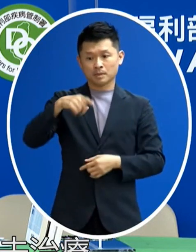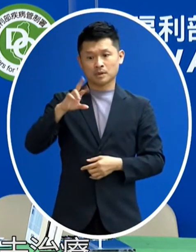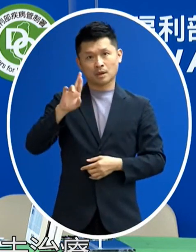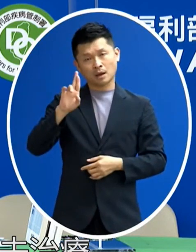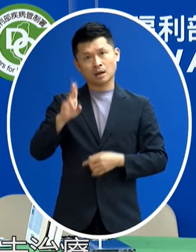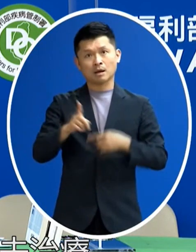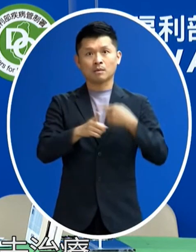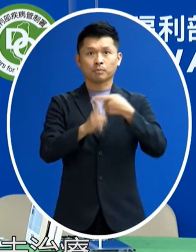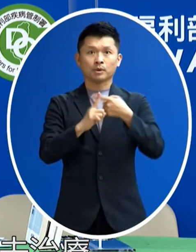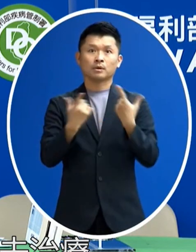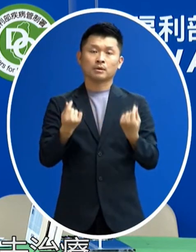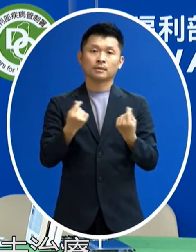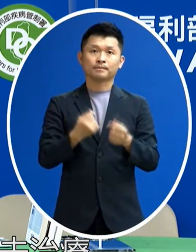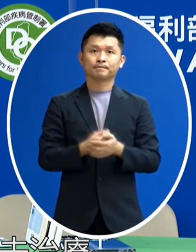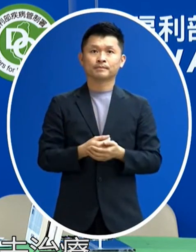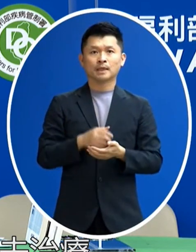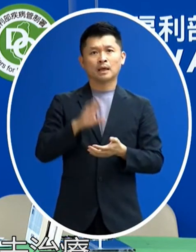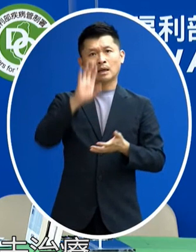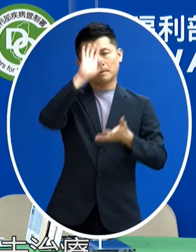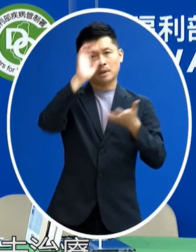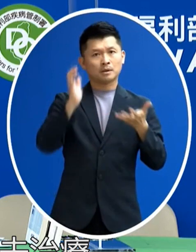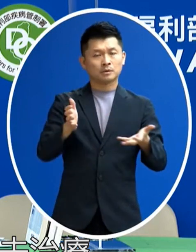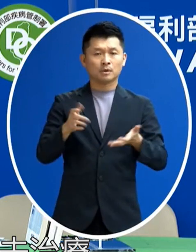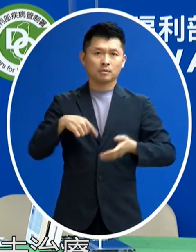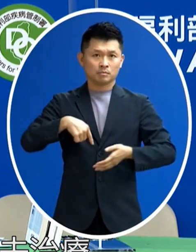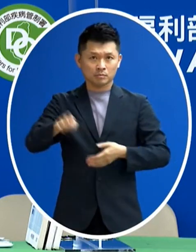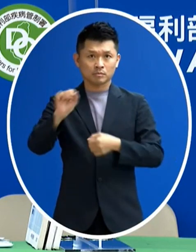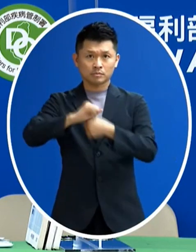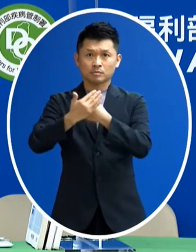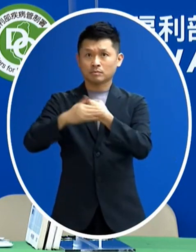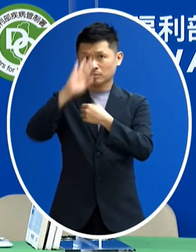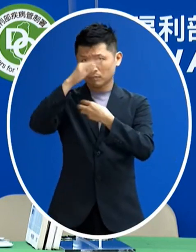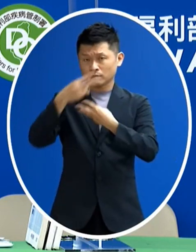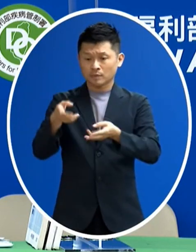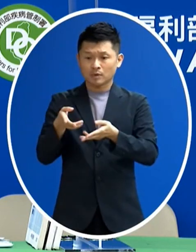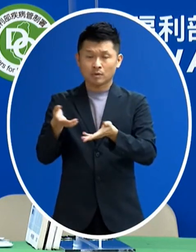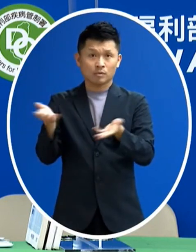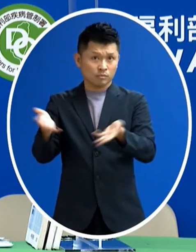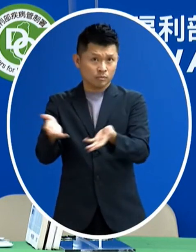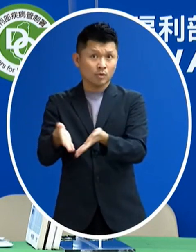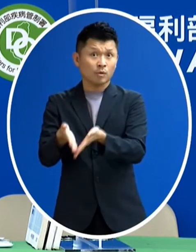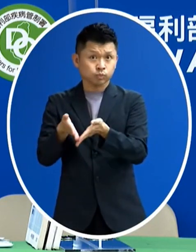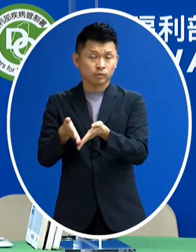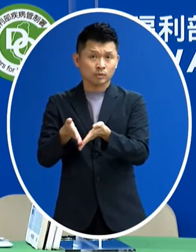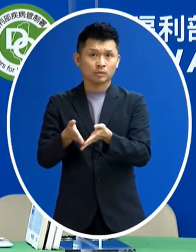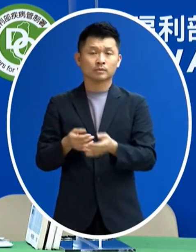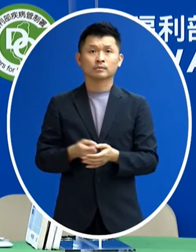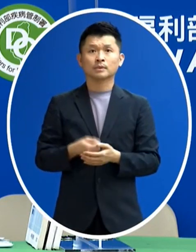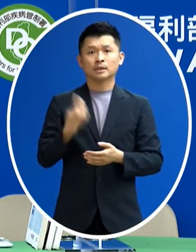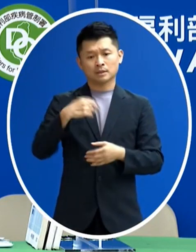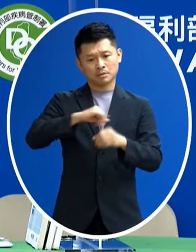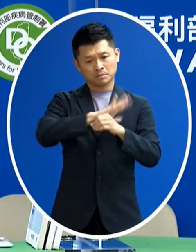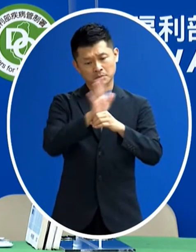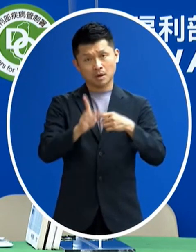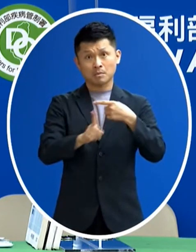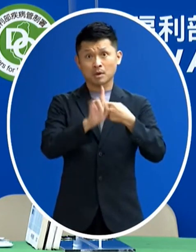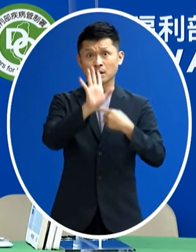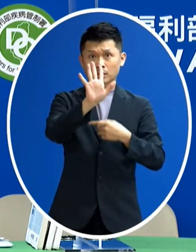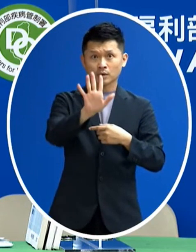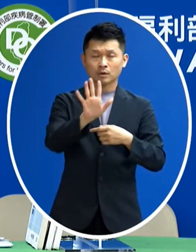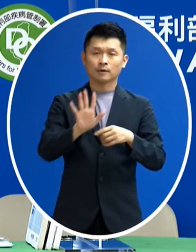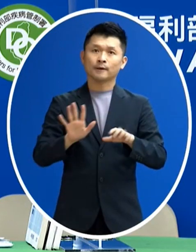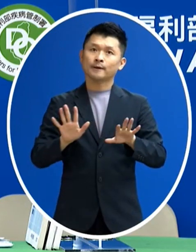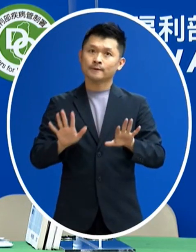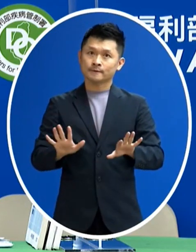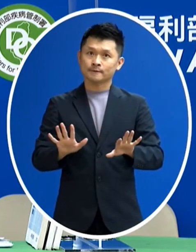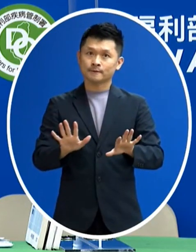因为这个整个病情的关系，需要住到加护病房去治疗，那所以我们因为也验出有新冠感染，所以我们把它列入我们这